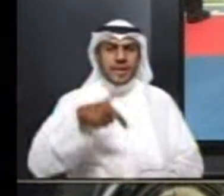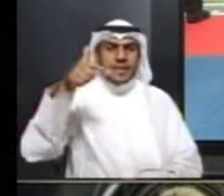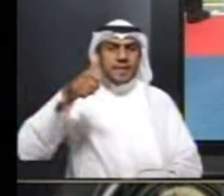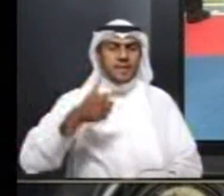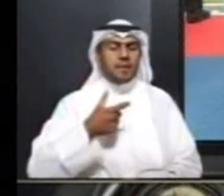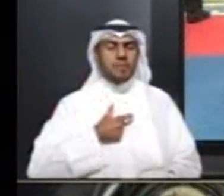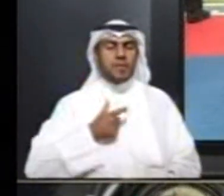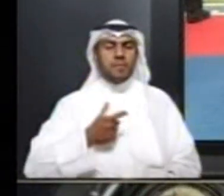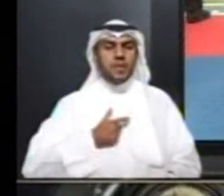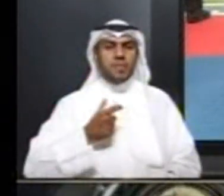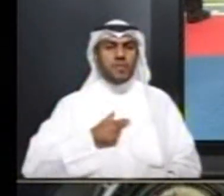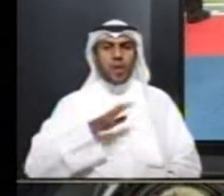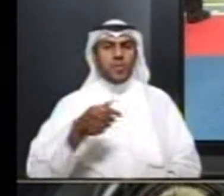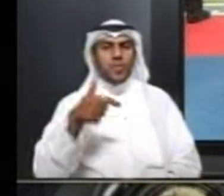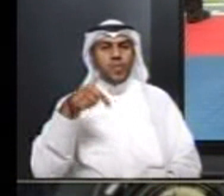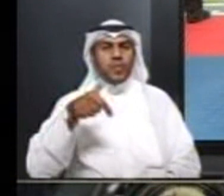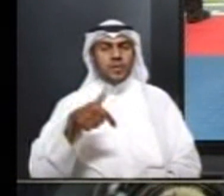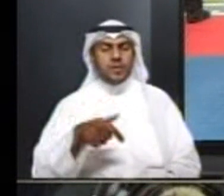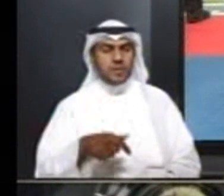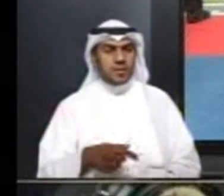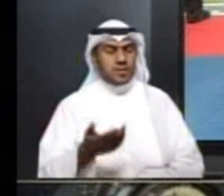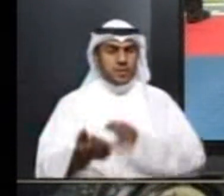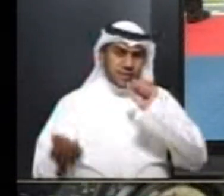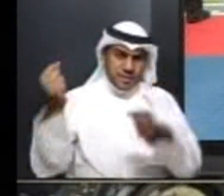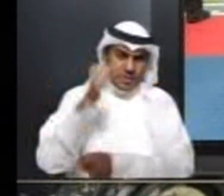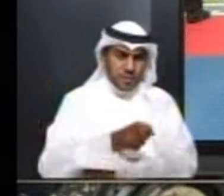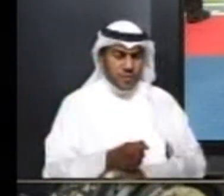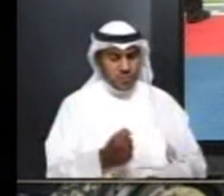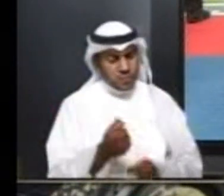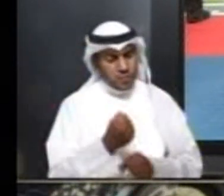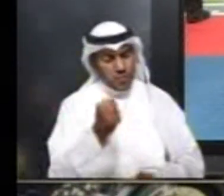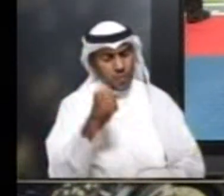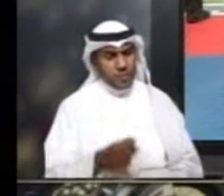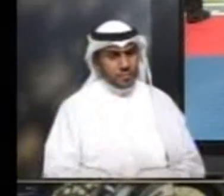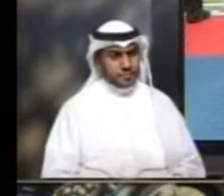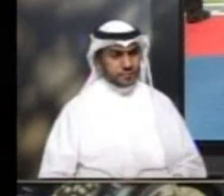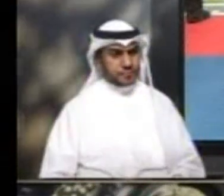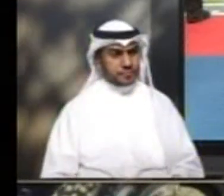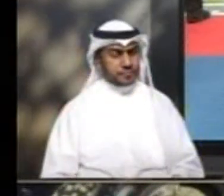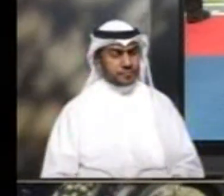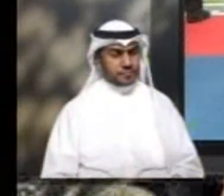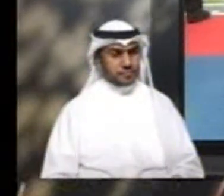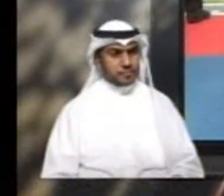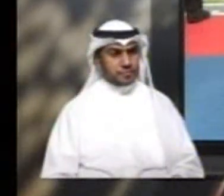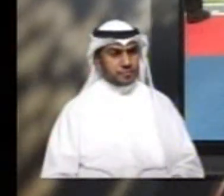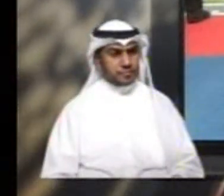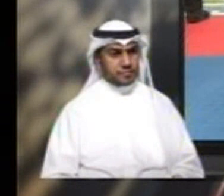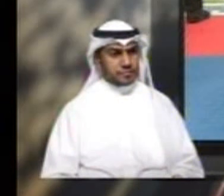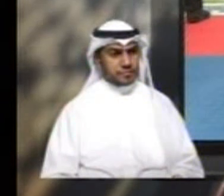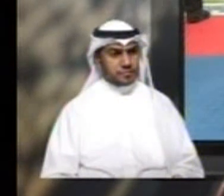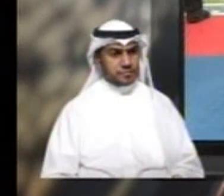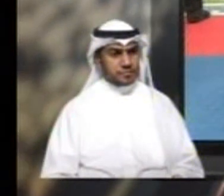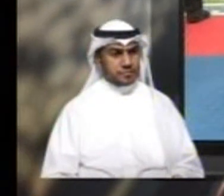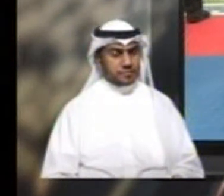عن ثقته في أن يقدم اللاعبون أفضل ما لديهم في البطولات والاستحقاقات المقبلة.